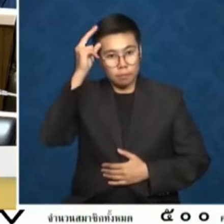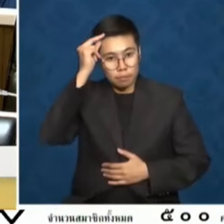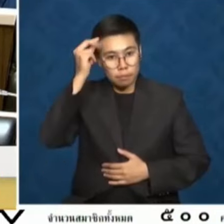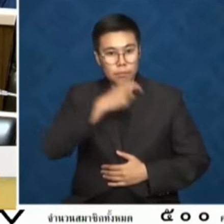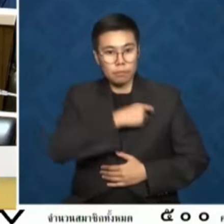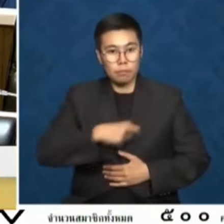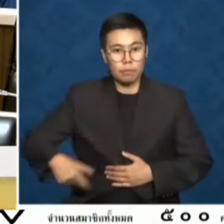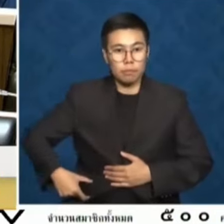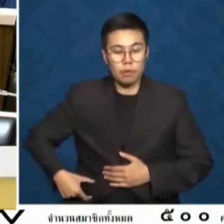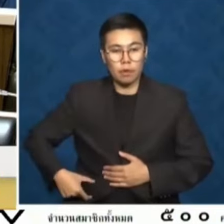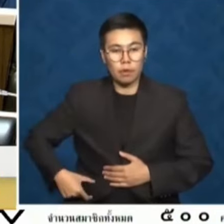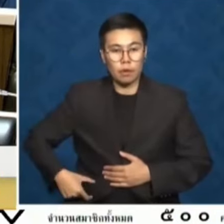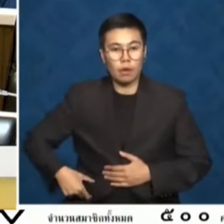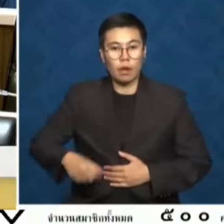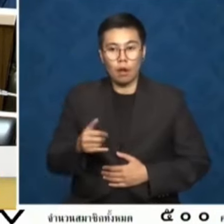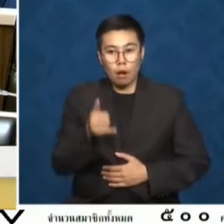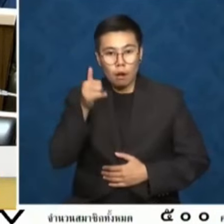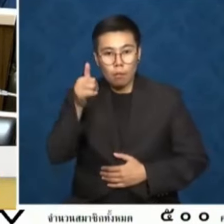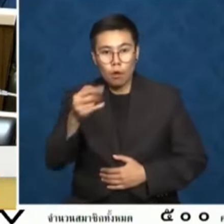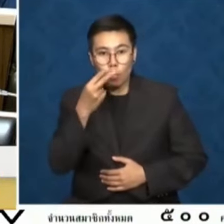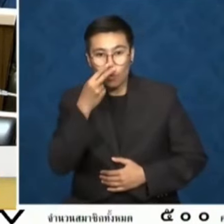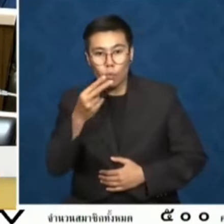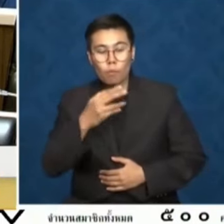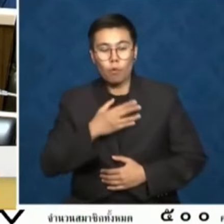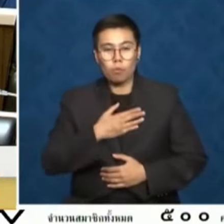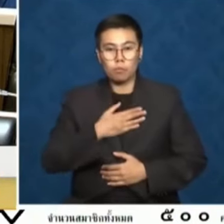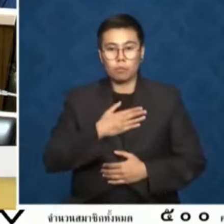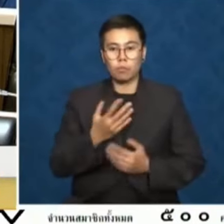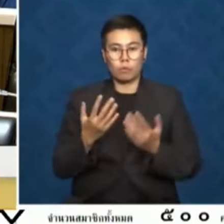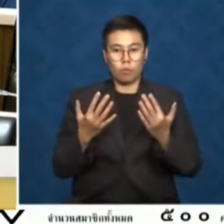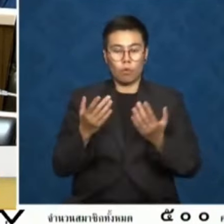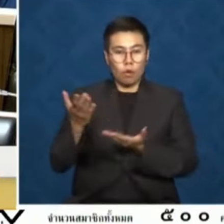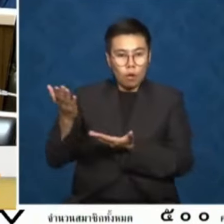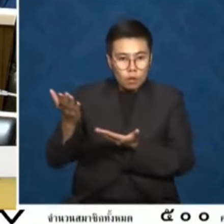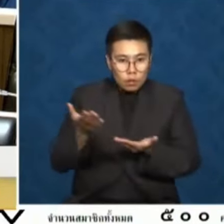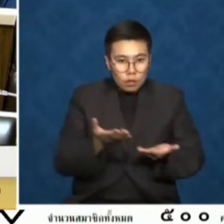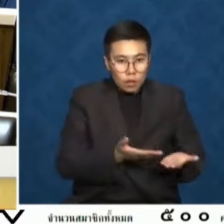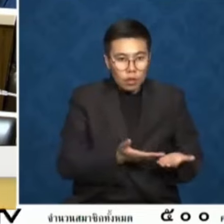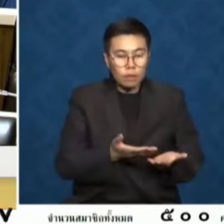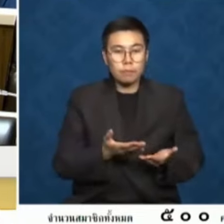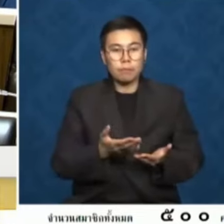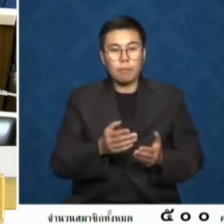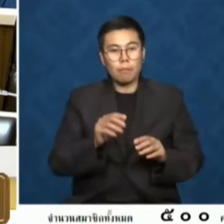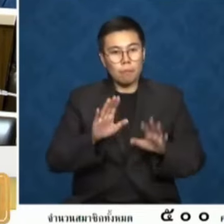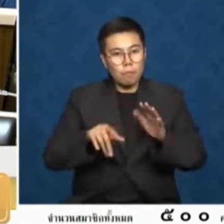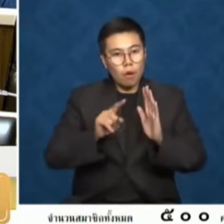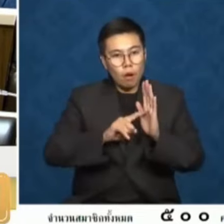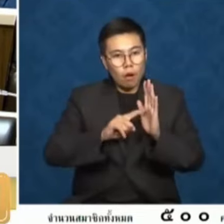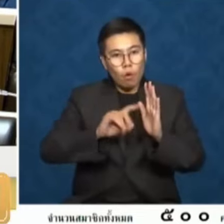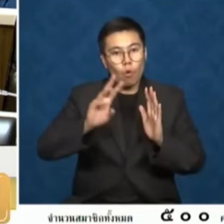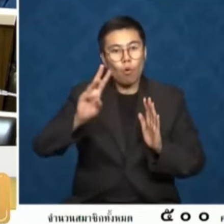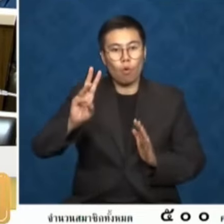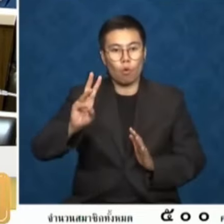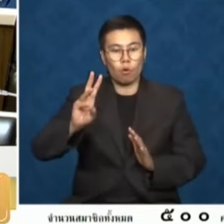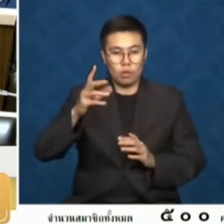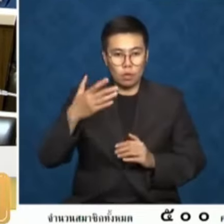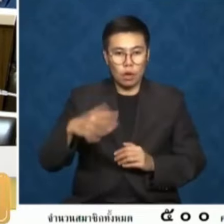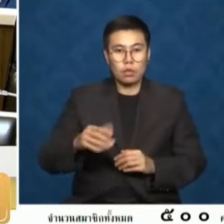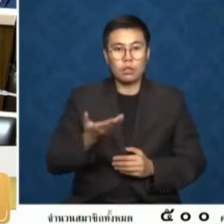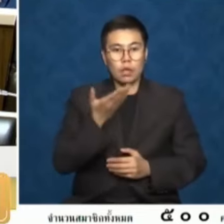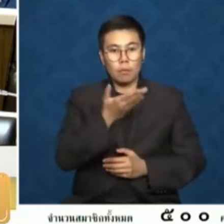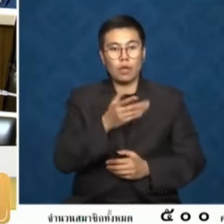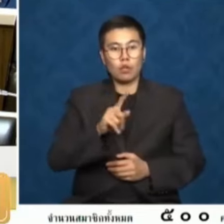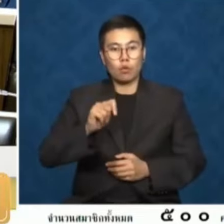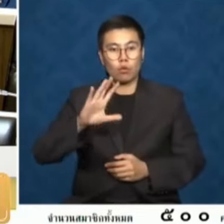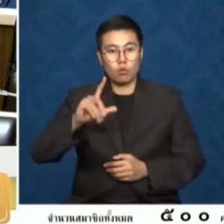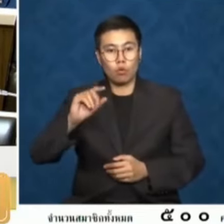งเรียนท่านไปดูผมรับเสด็จไปต่ำกว่า6ครั้งครับท่านครับท่านทำอะไรไปเสด็จไปตชด.ที่อุ